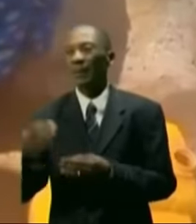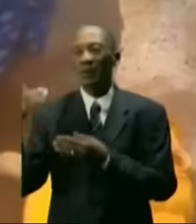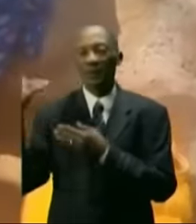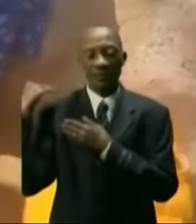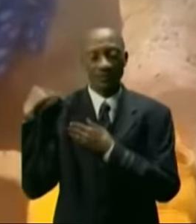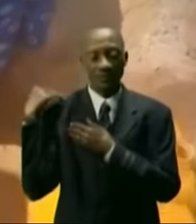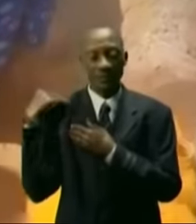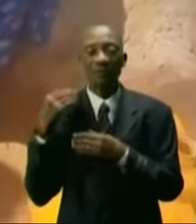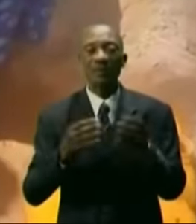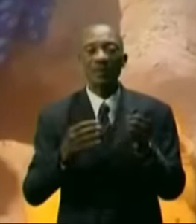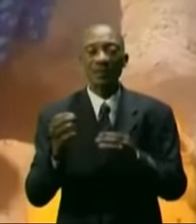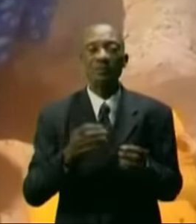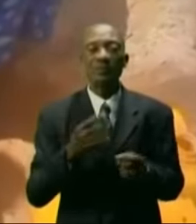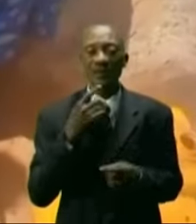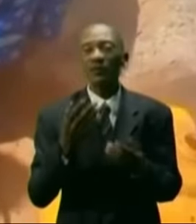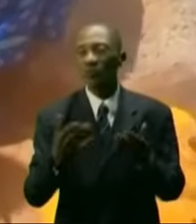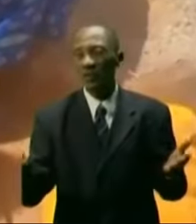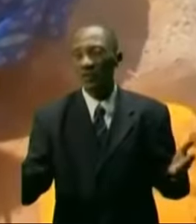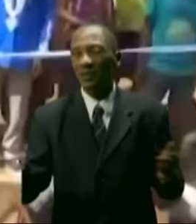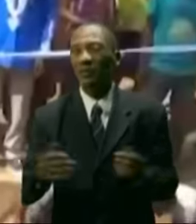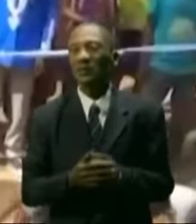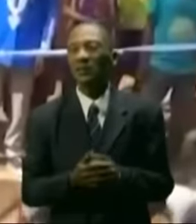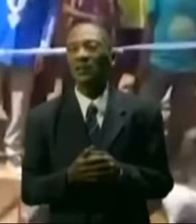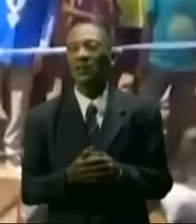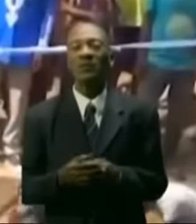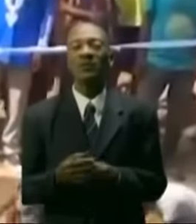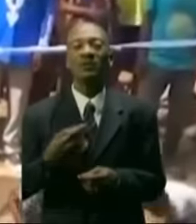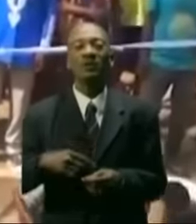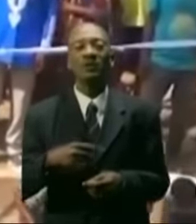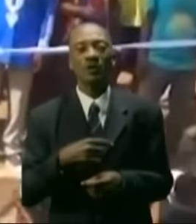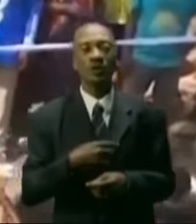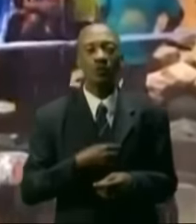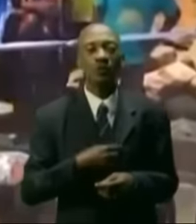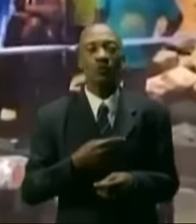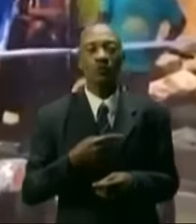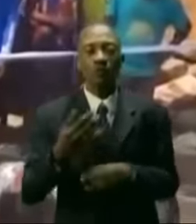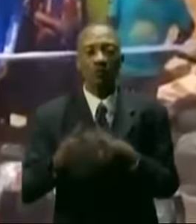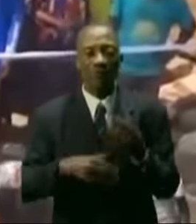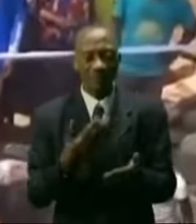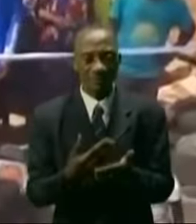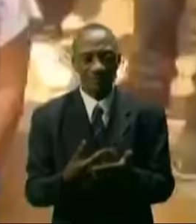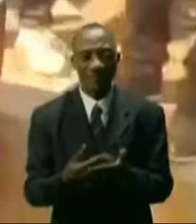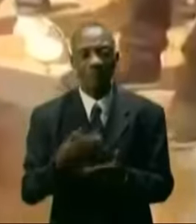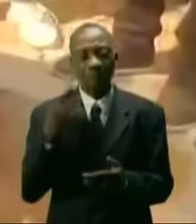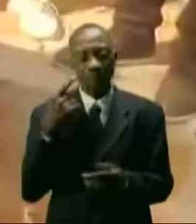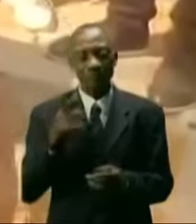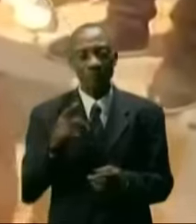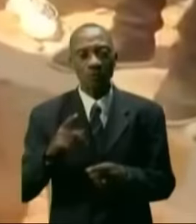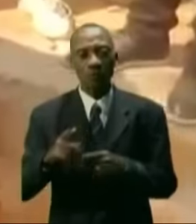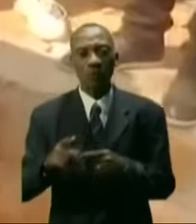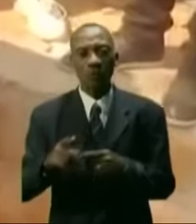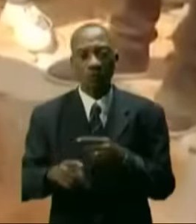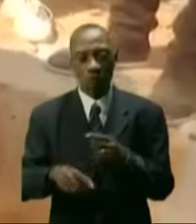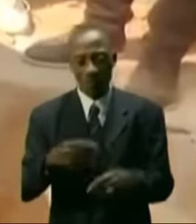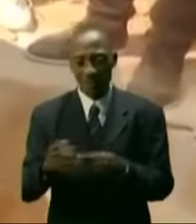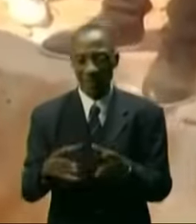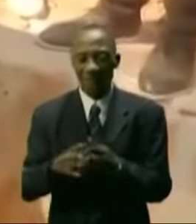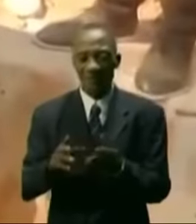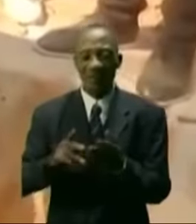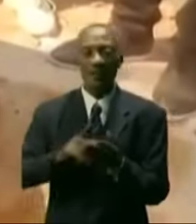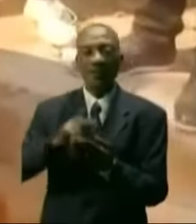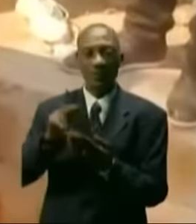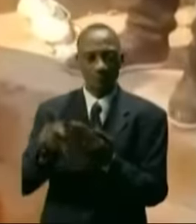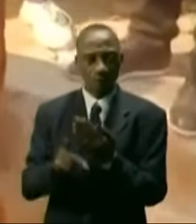avec deux points de distribution. Et c'est ce type de projet